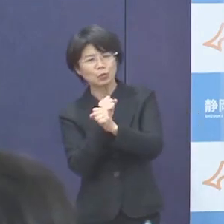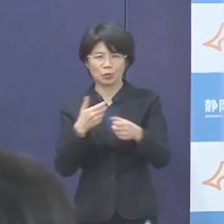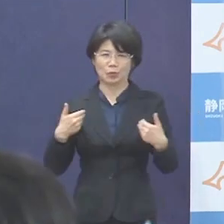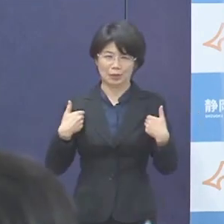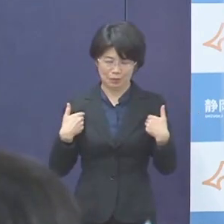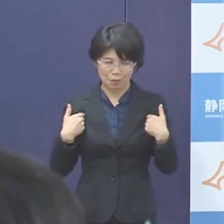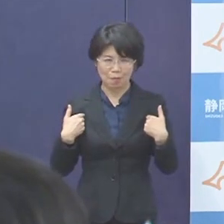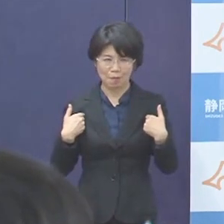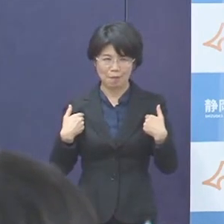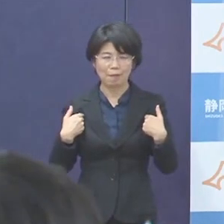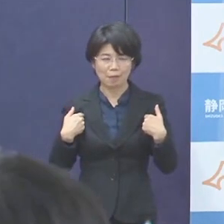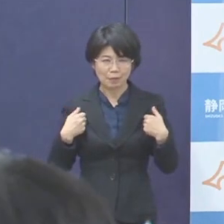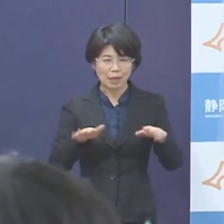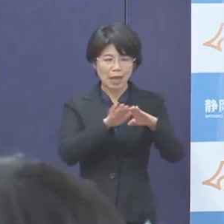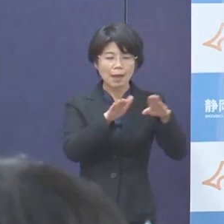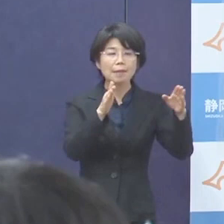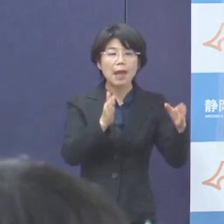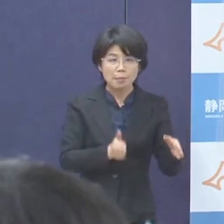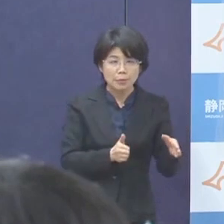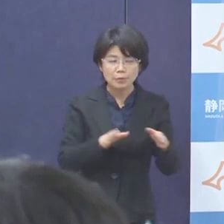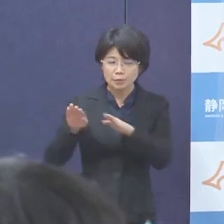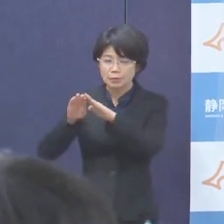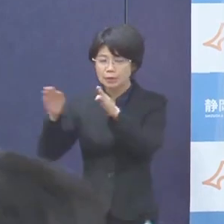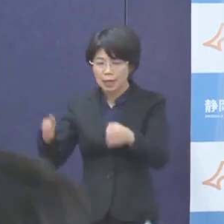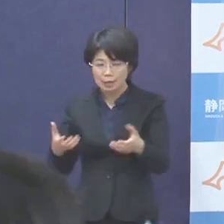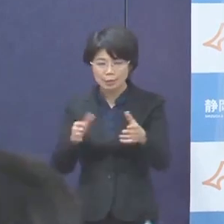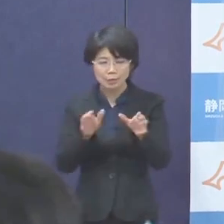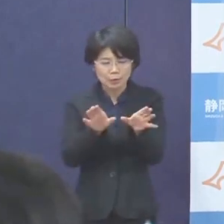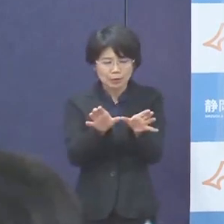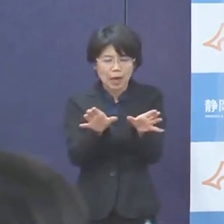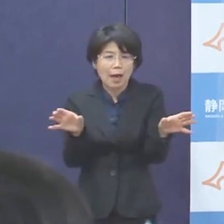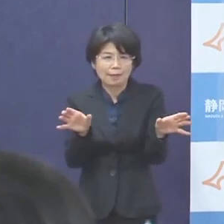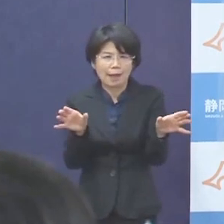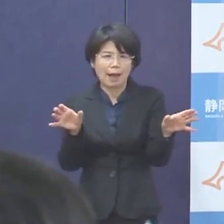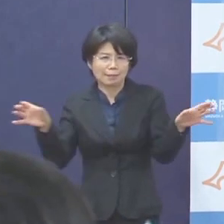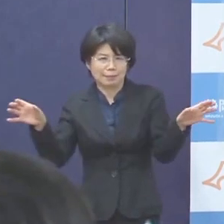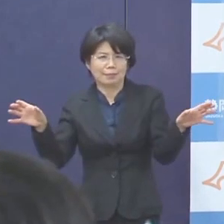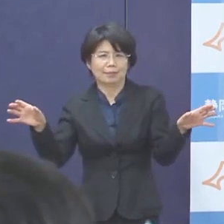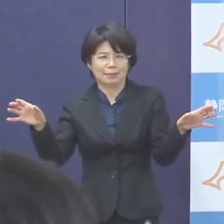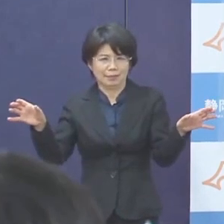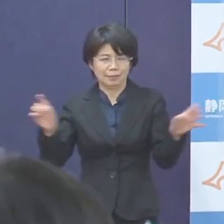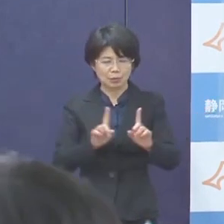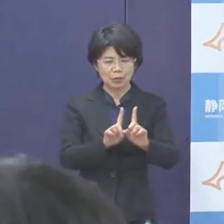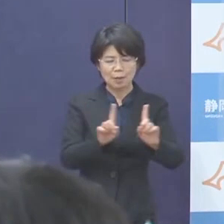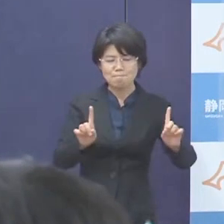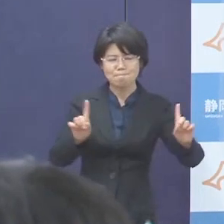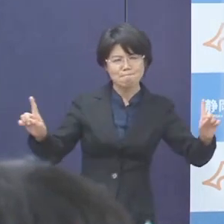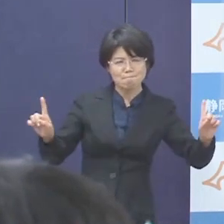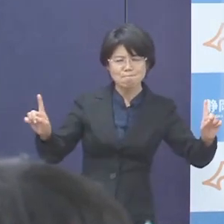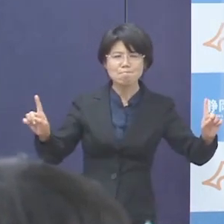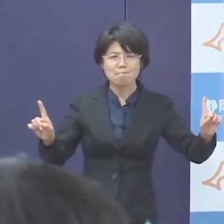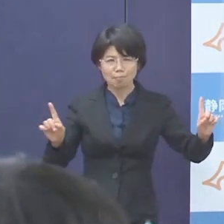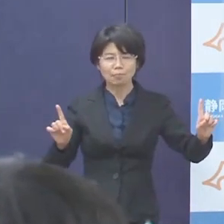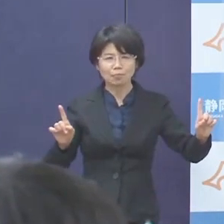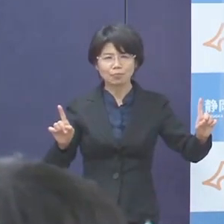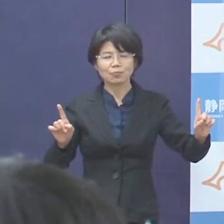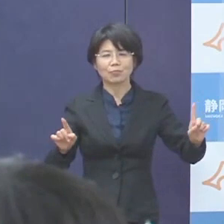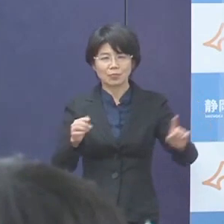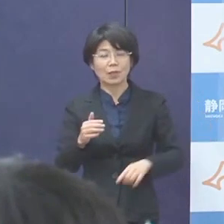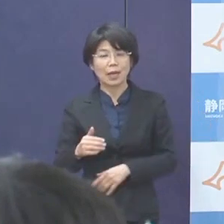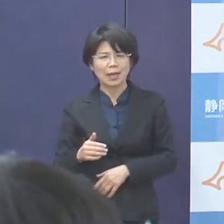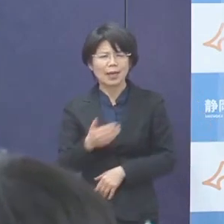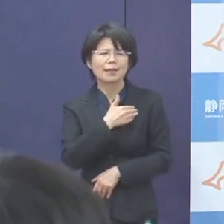テーブル間の距離も持っていただきつつ、ポイントは人と人との距離の確保をしていただくと。で、できればアクリル板